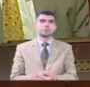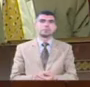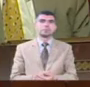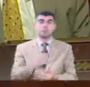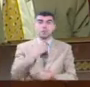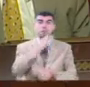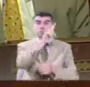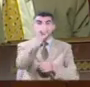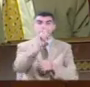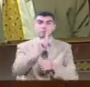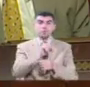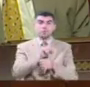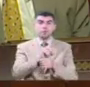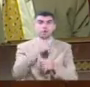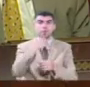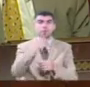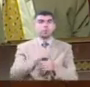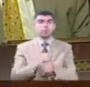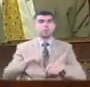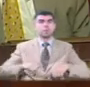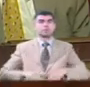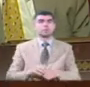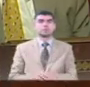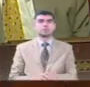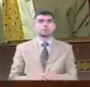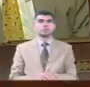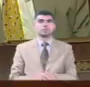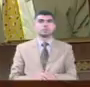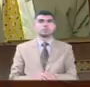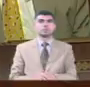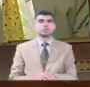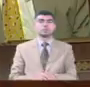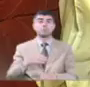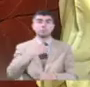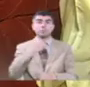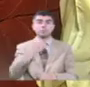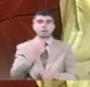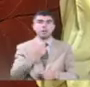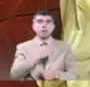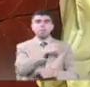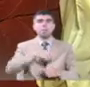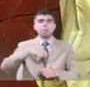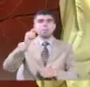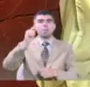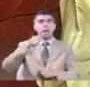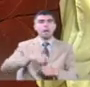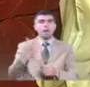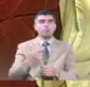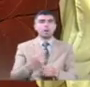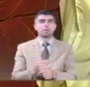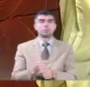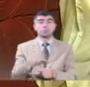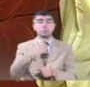سؤالنا السيد الوزير المحترم هو يتعلق بالأحكام القضائية،